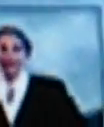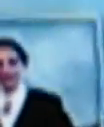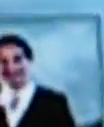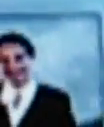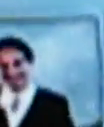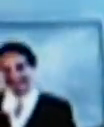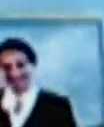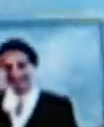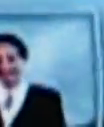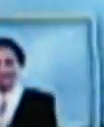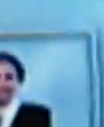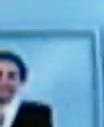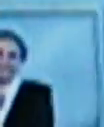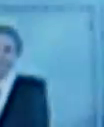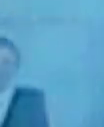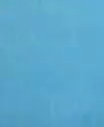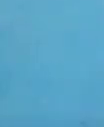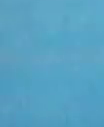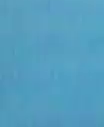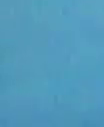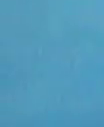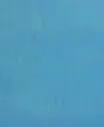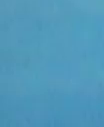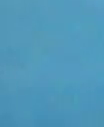لكم رحلة سعيدة.